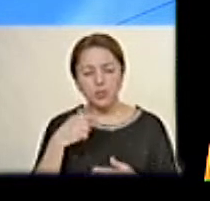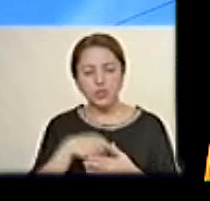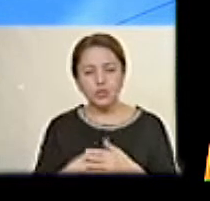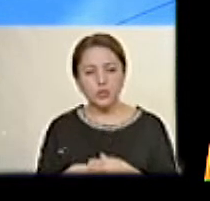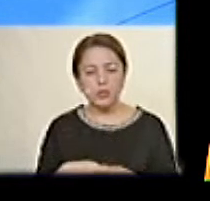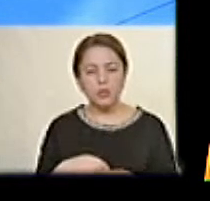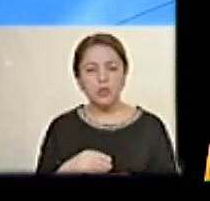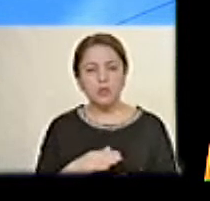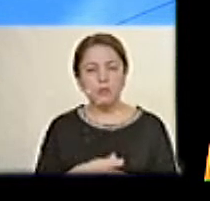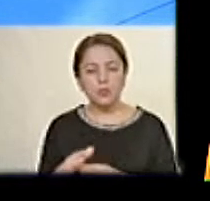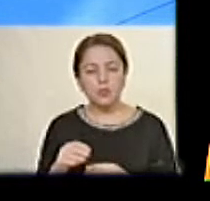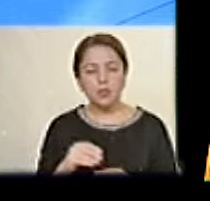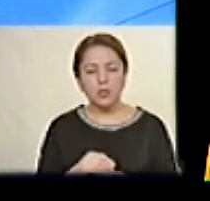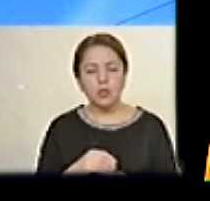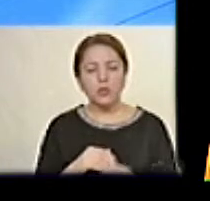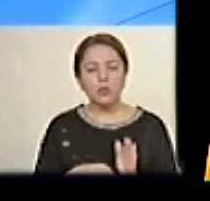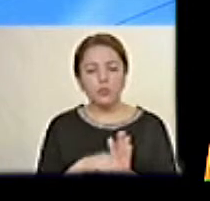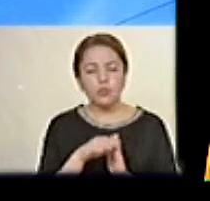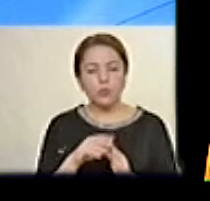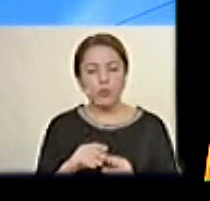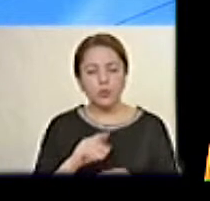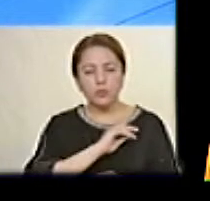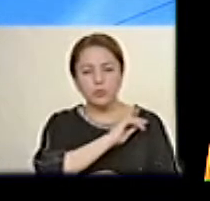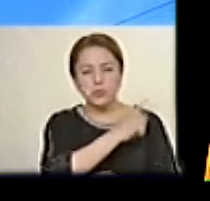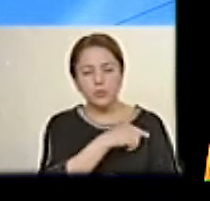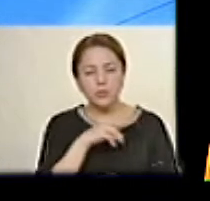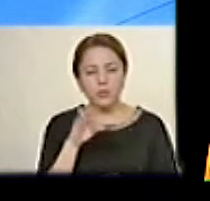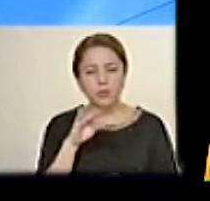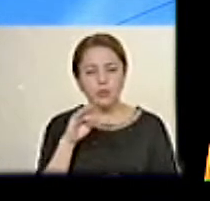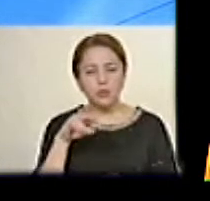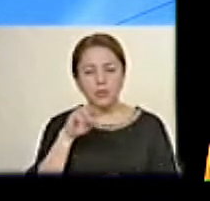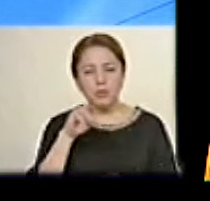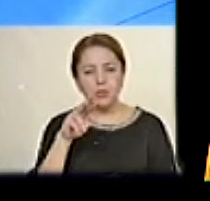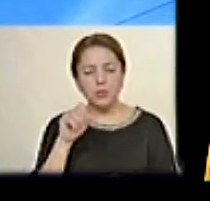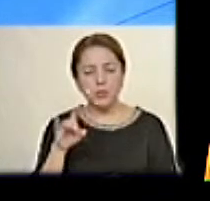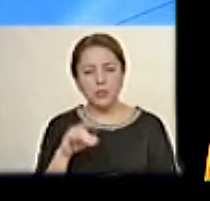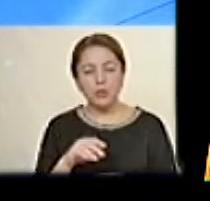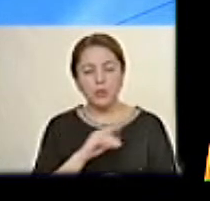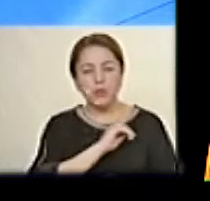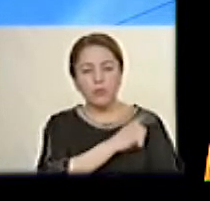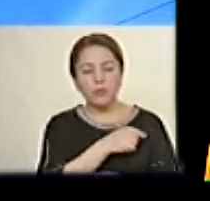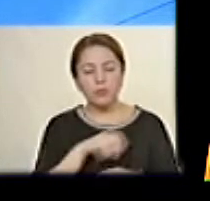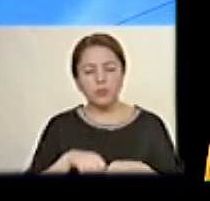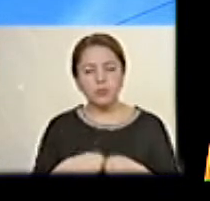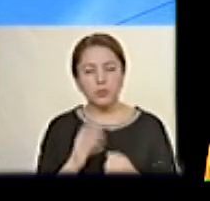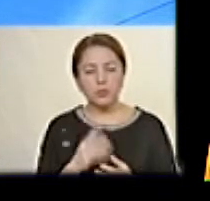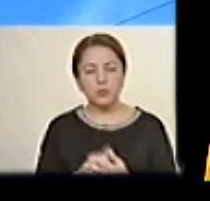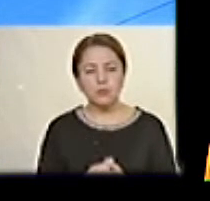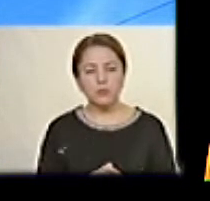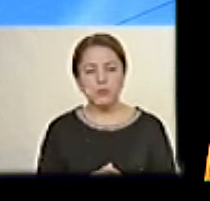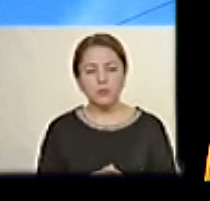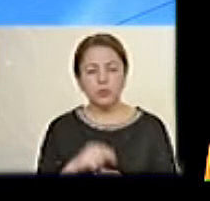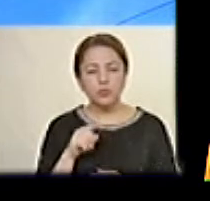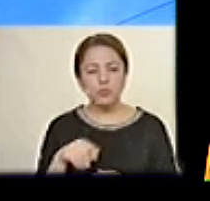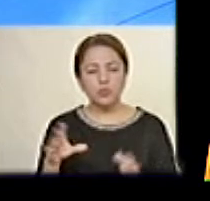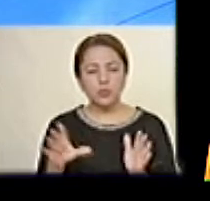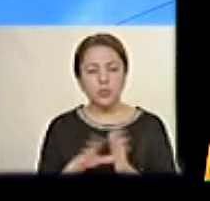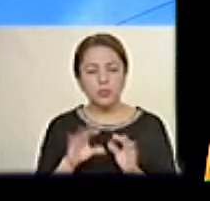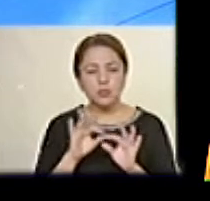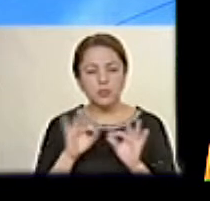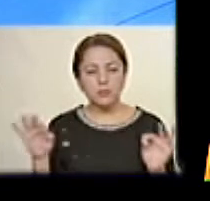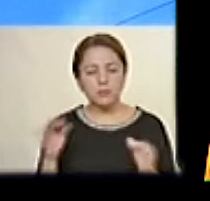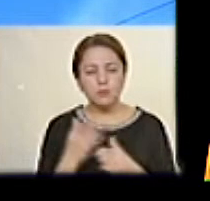yuqori kuchlanishli elektr liniyalari orqali ham elektr quvvati uziladi. Ya'ni mana shu elektr simlari